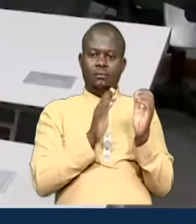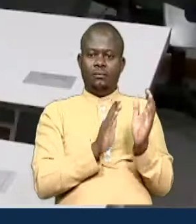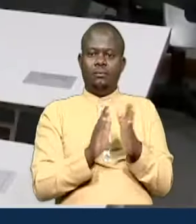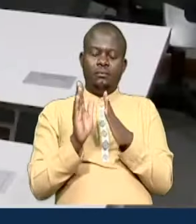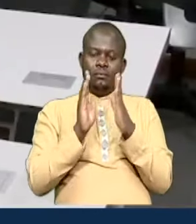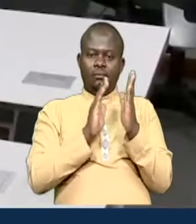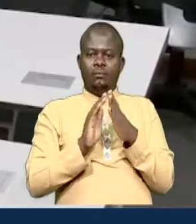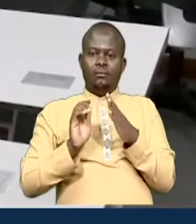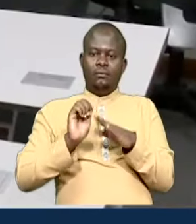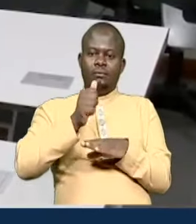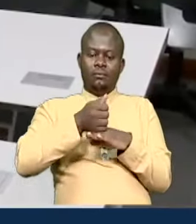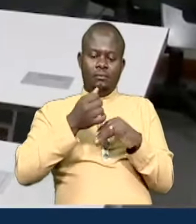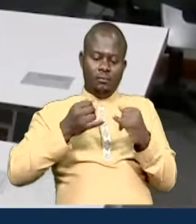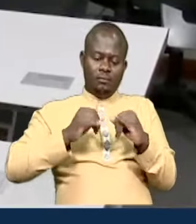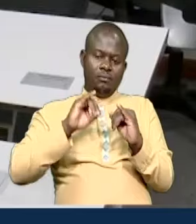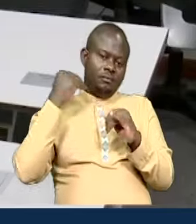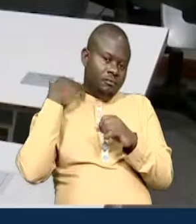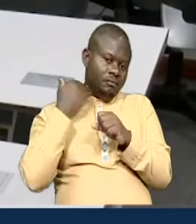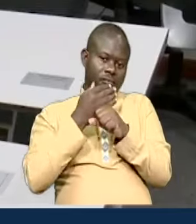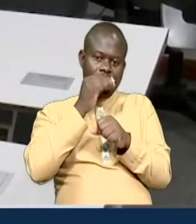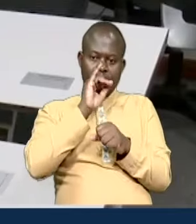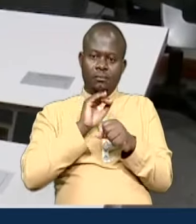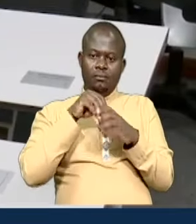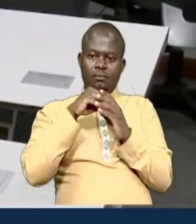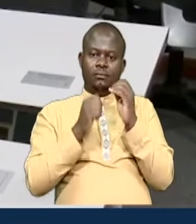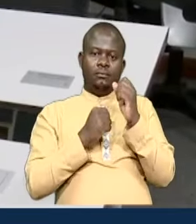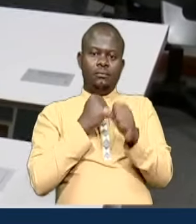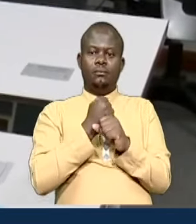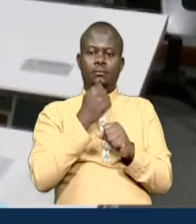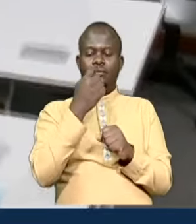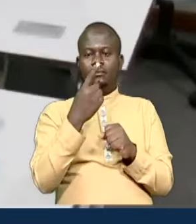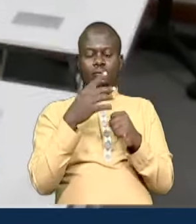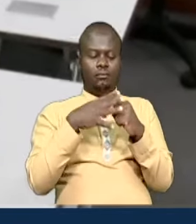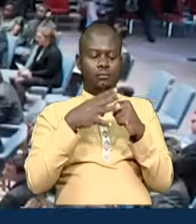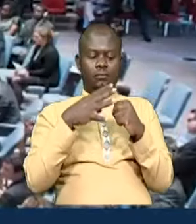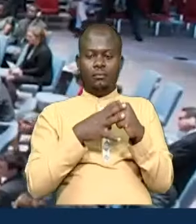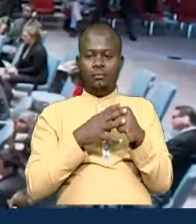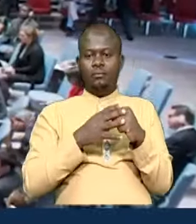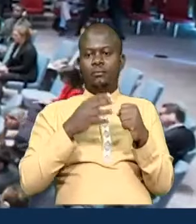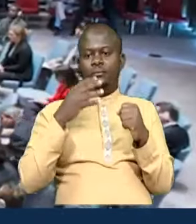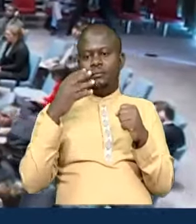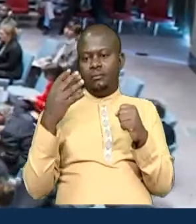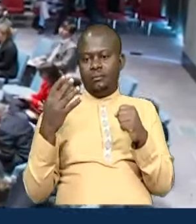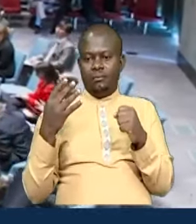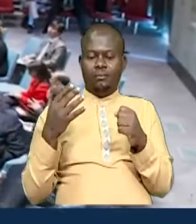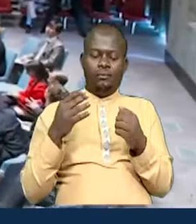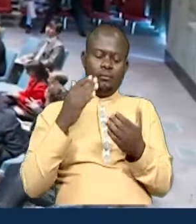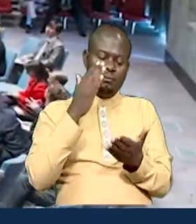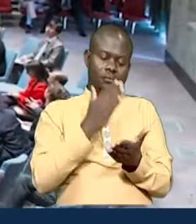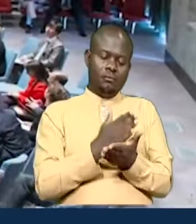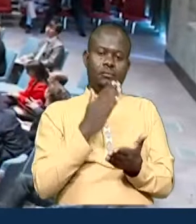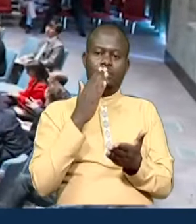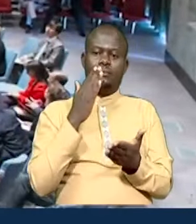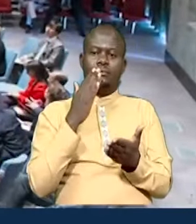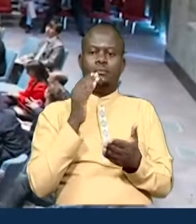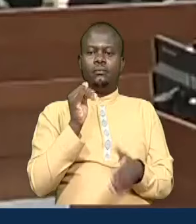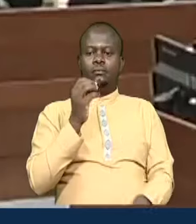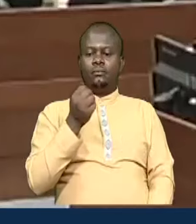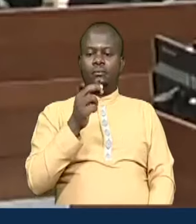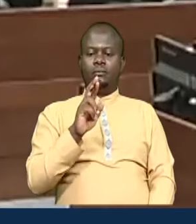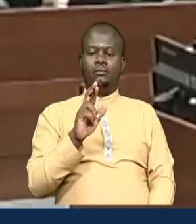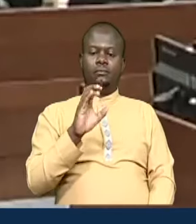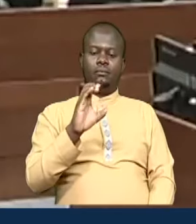no gushyira mu bikorwa jenoside yakorewe Abatutsi mu 1994 bishyizweho akadomo na